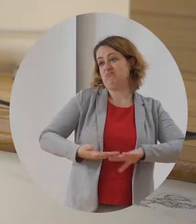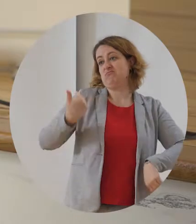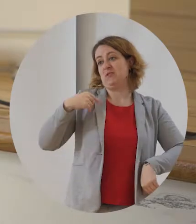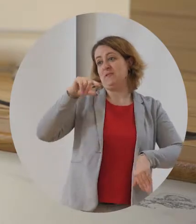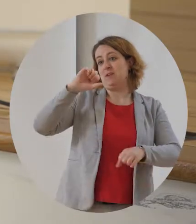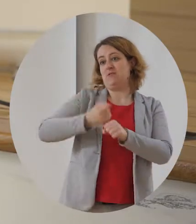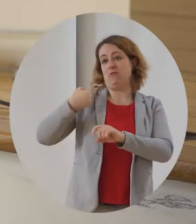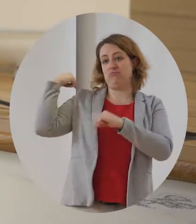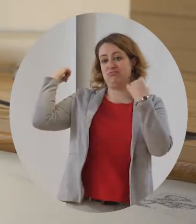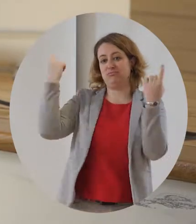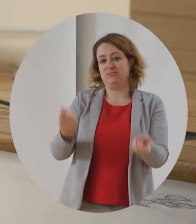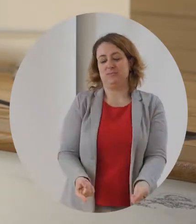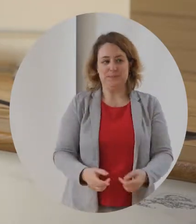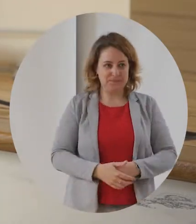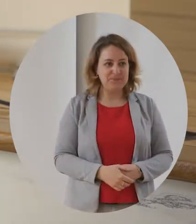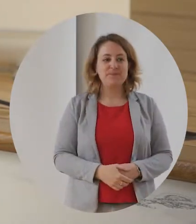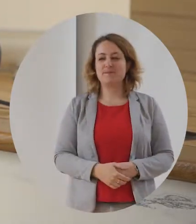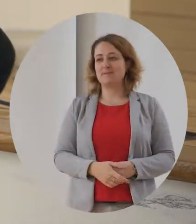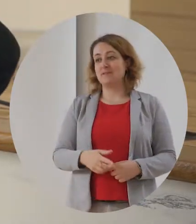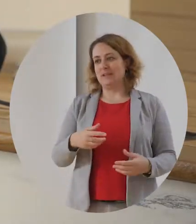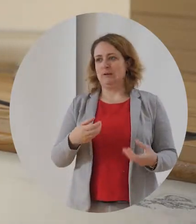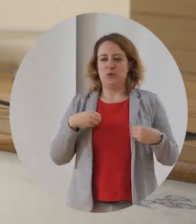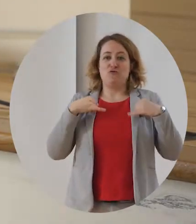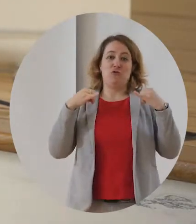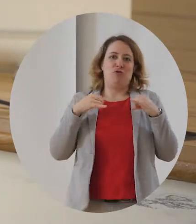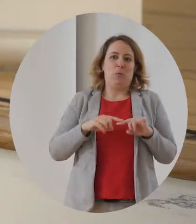une vingtaine d'années. Ça ne nous rajeunit pas.